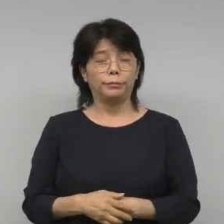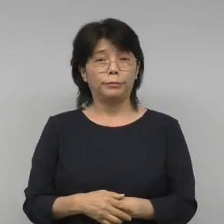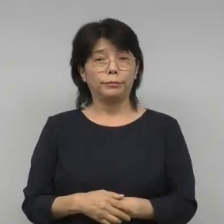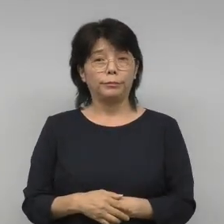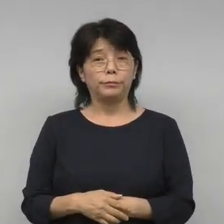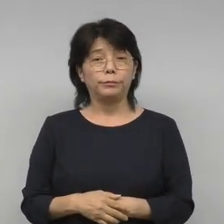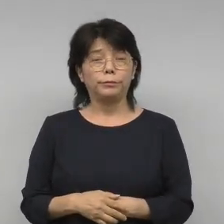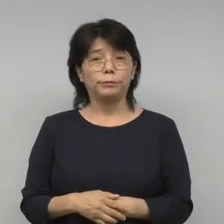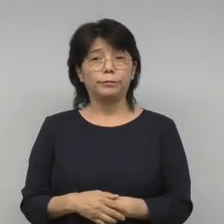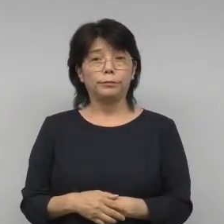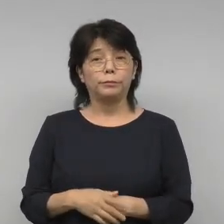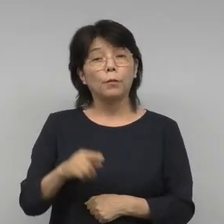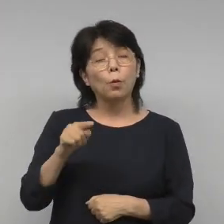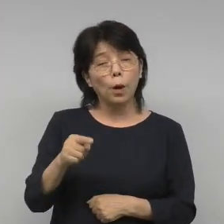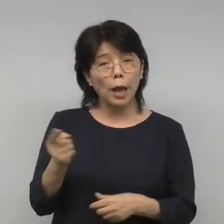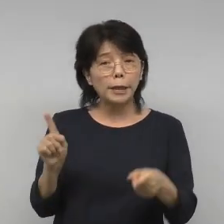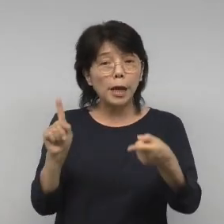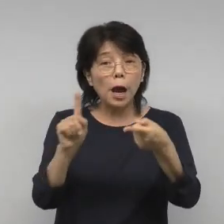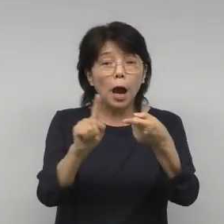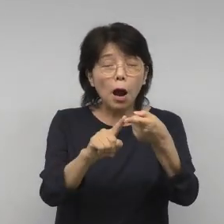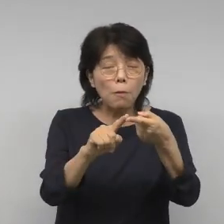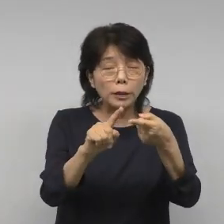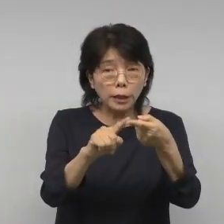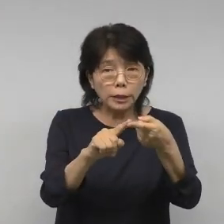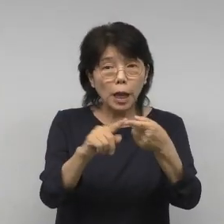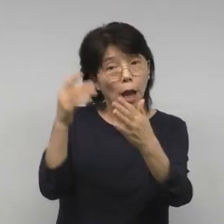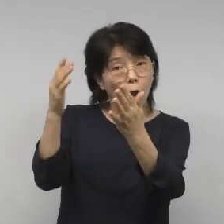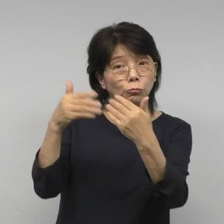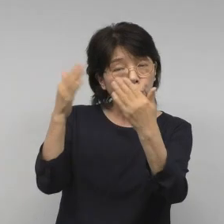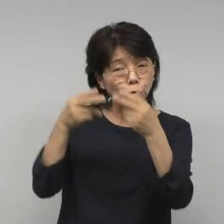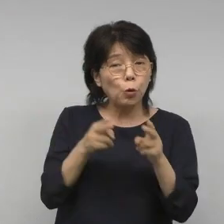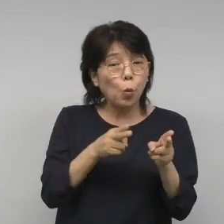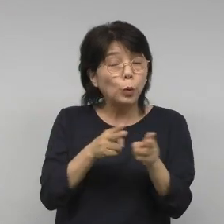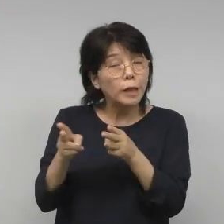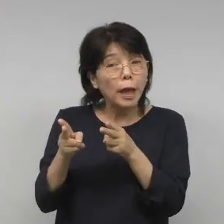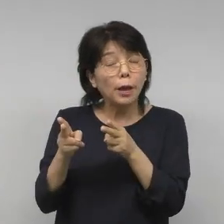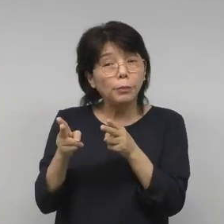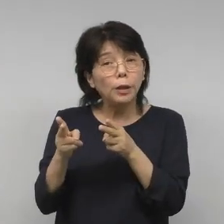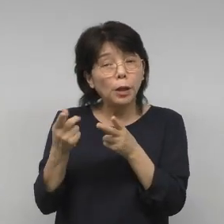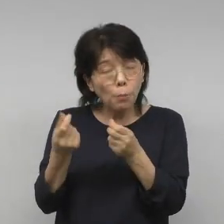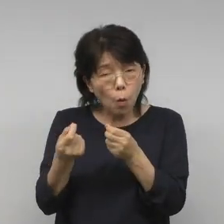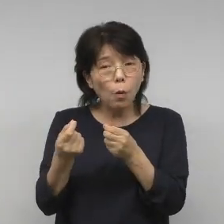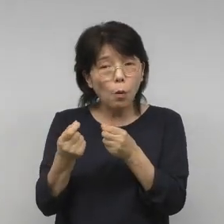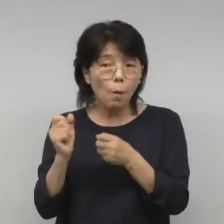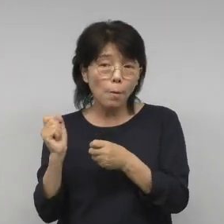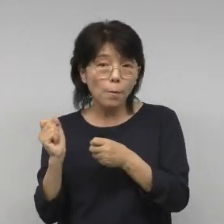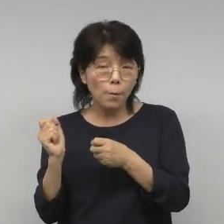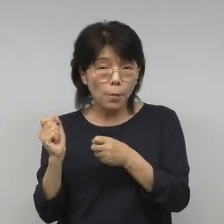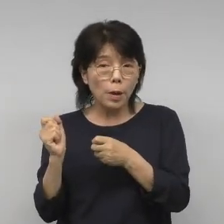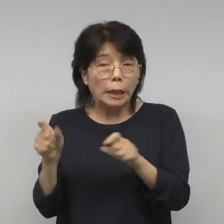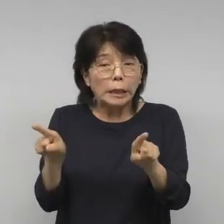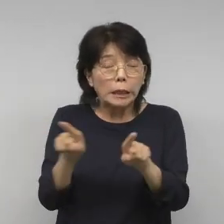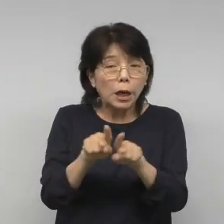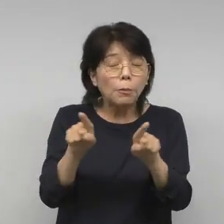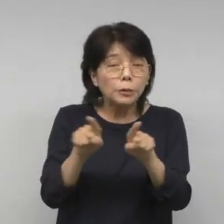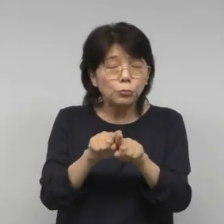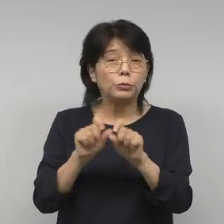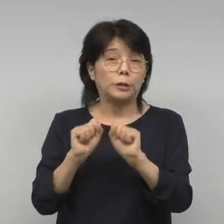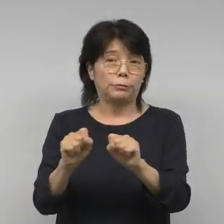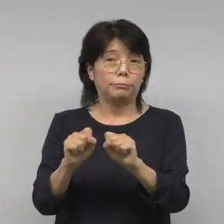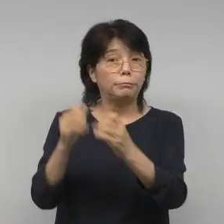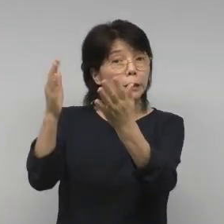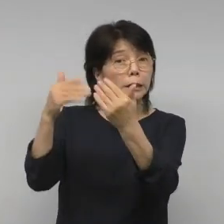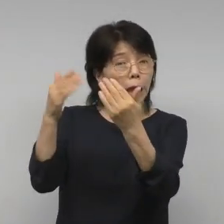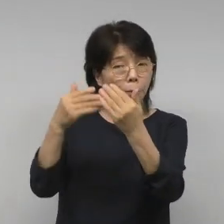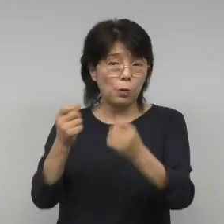で、こちらに合わせてですね、空調整備についても、一緒に、空調整備自体